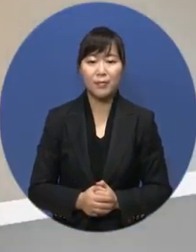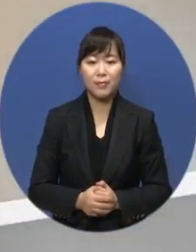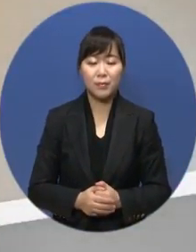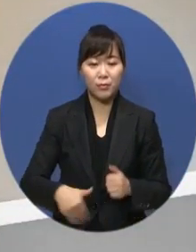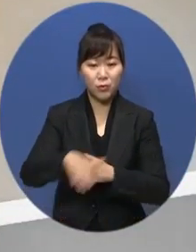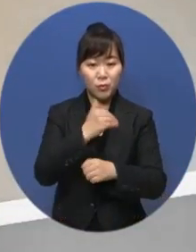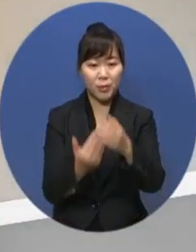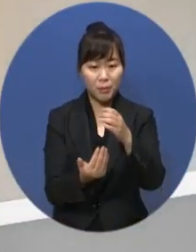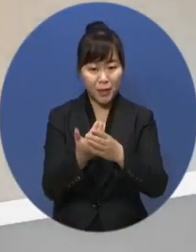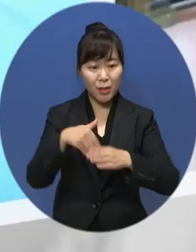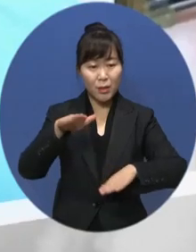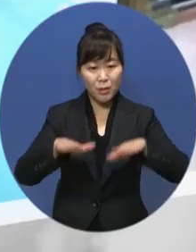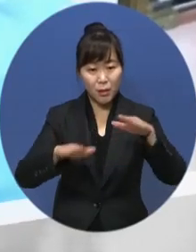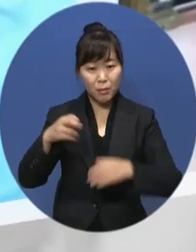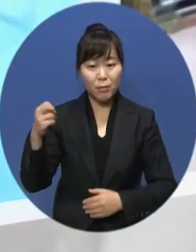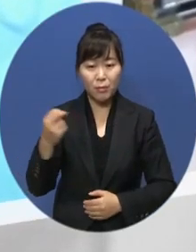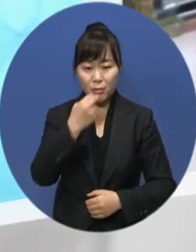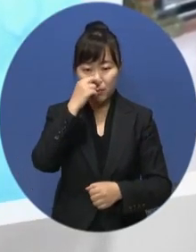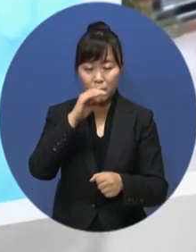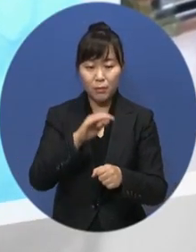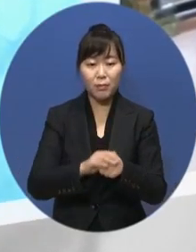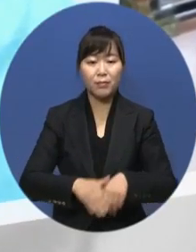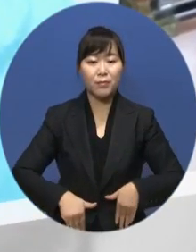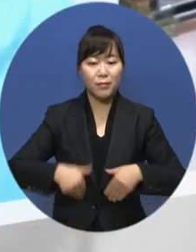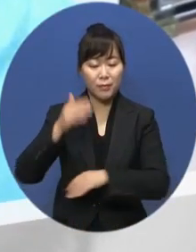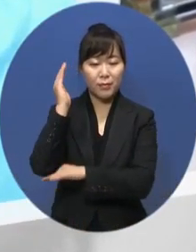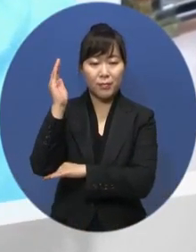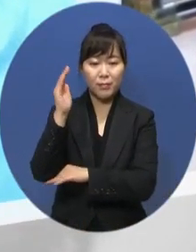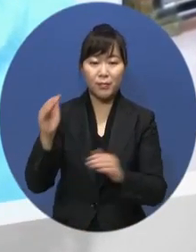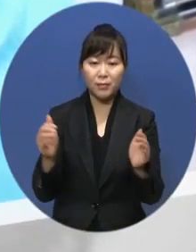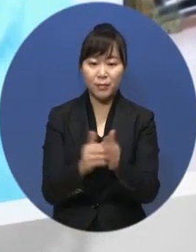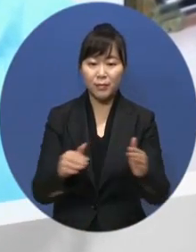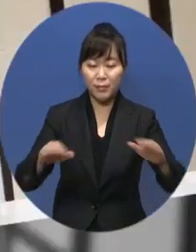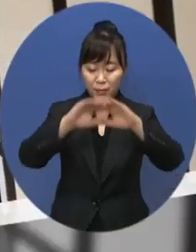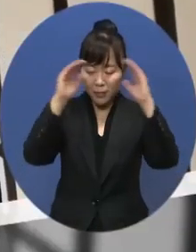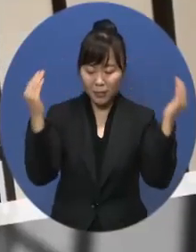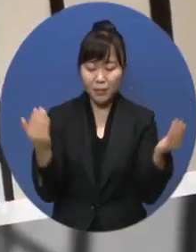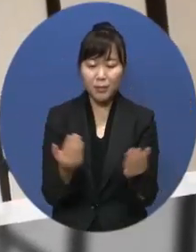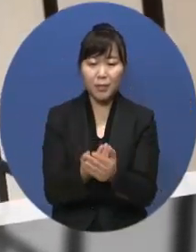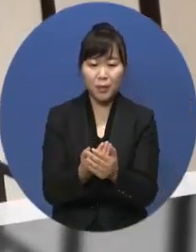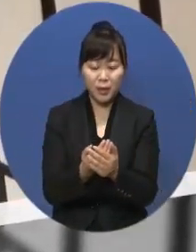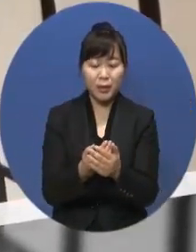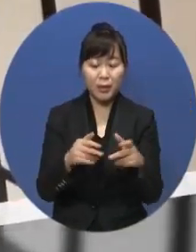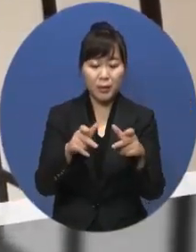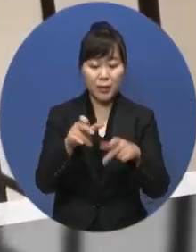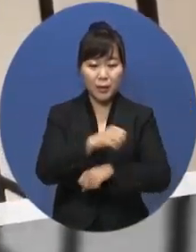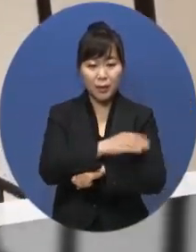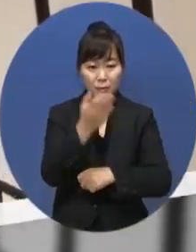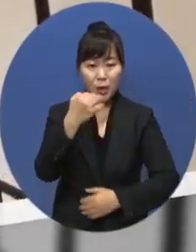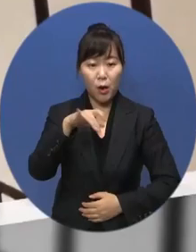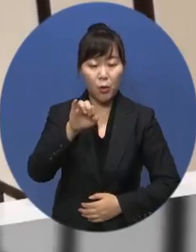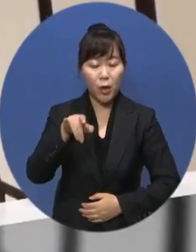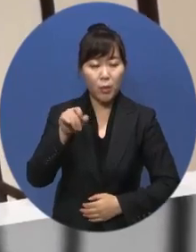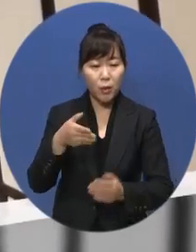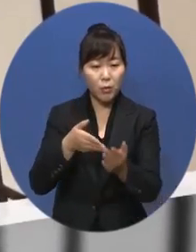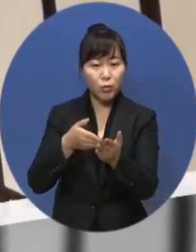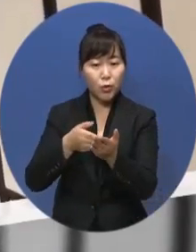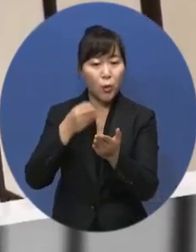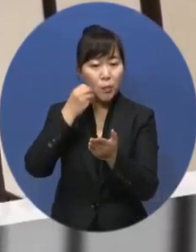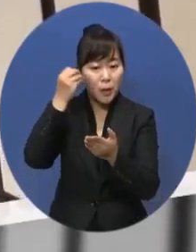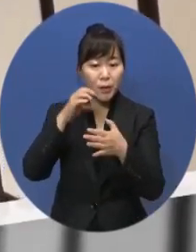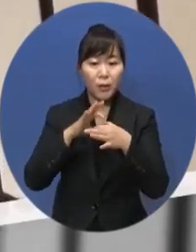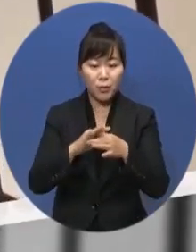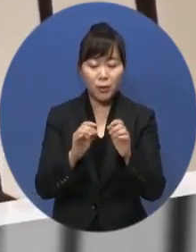우리 주변에서 일어나는 불공정한 사례부터 억울한 사연, 따뜻한 미담까지 장애인신문과